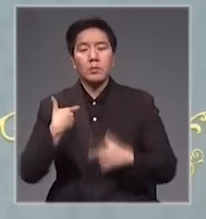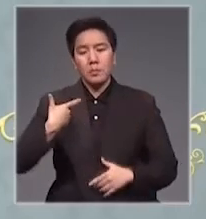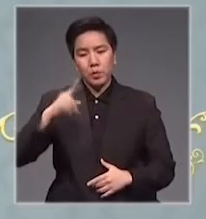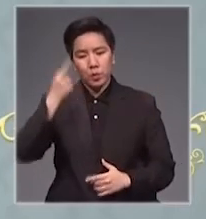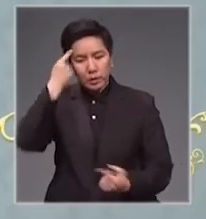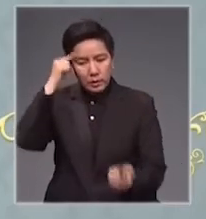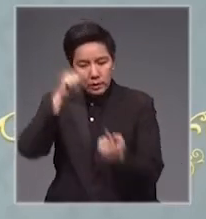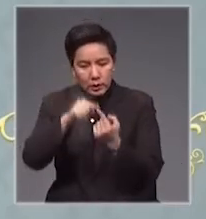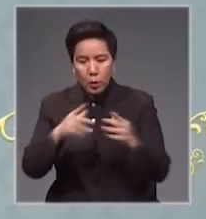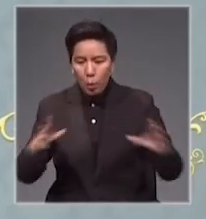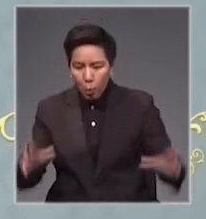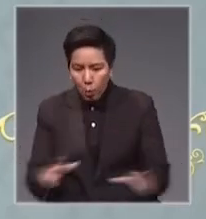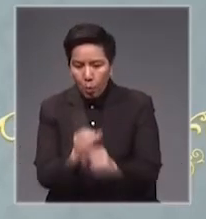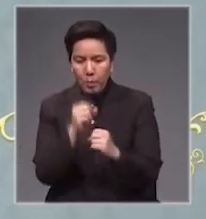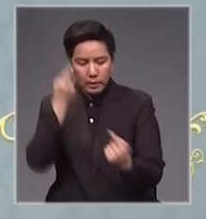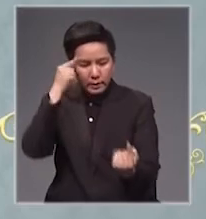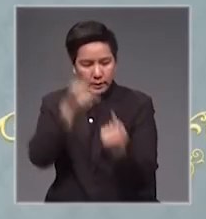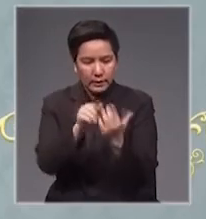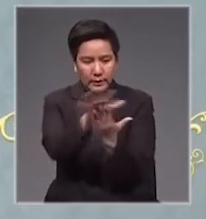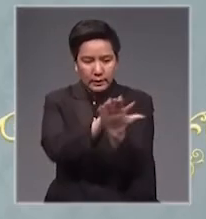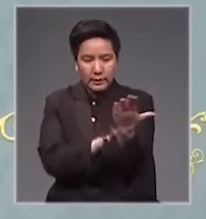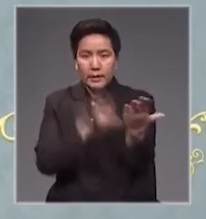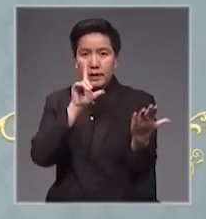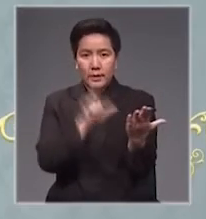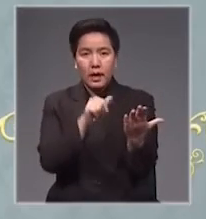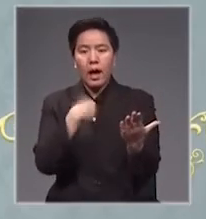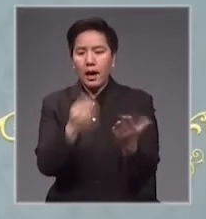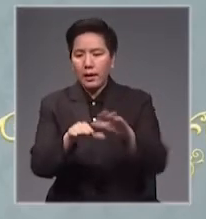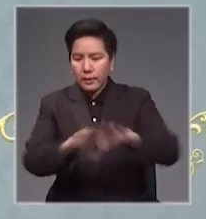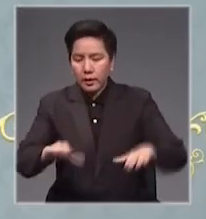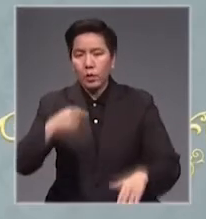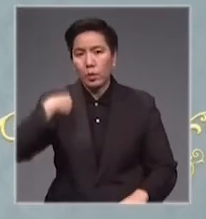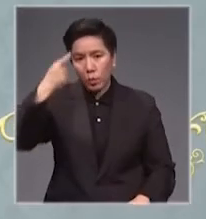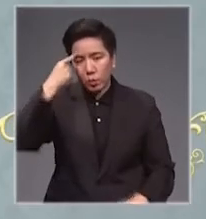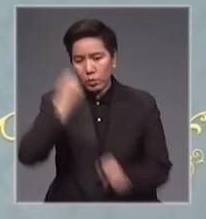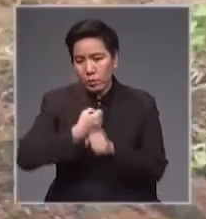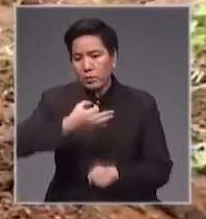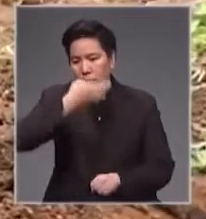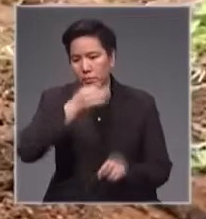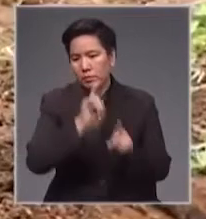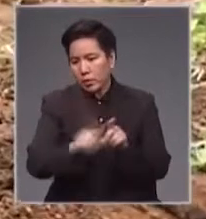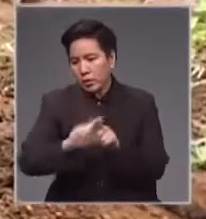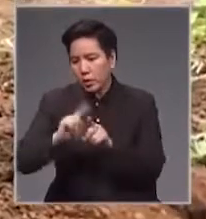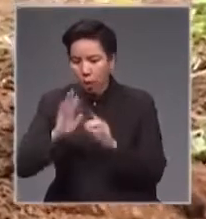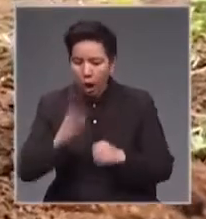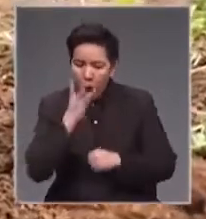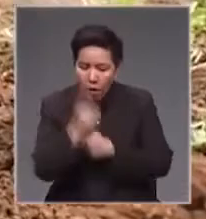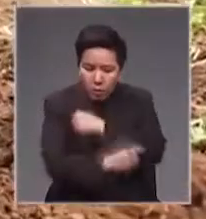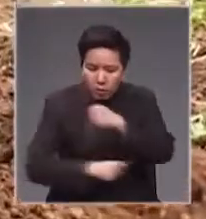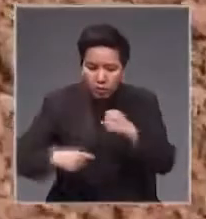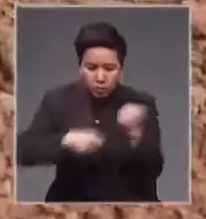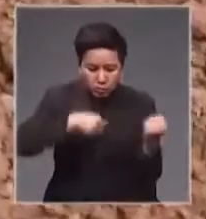มและประเทศชาติเป็นที่ตั้งโดยเฉพาะอย่างยิ่งให้เยาวชนได้รู้คุณค่าการประกอบอาชีพอื่นๆด้วยนะครับเช่นชาวนาชาวไร่ชาวสว